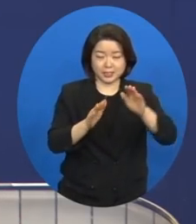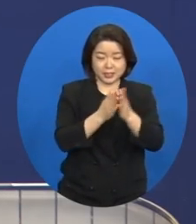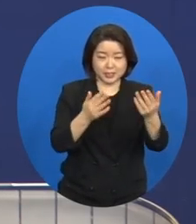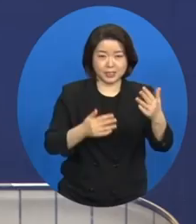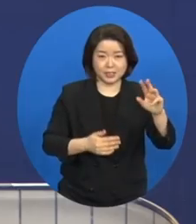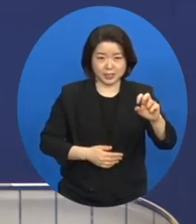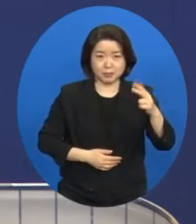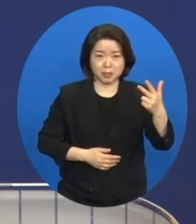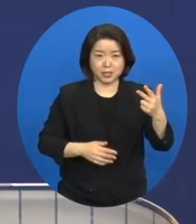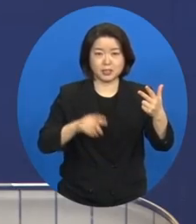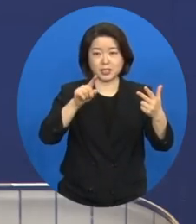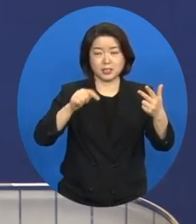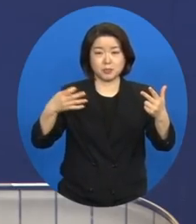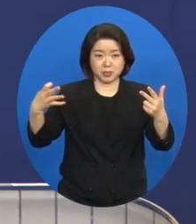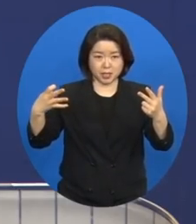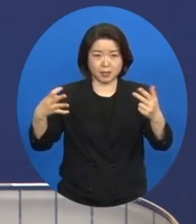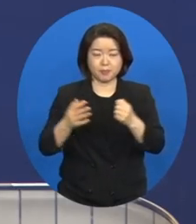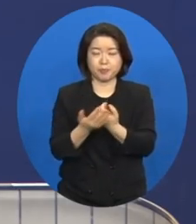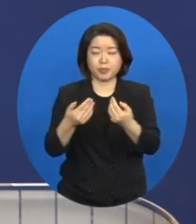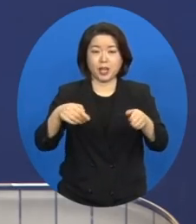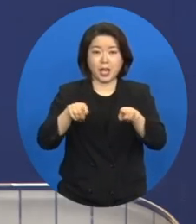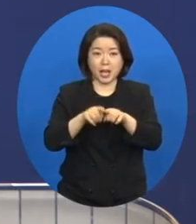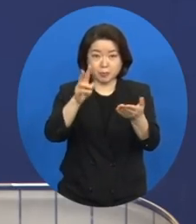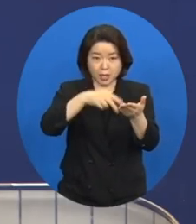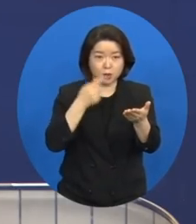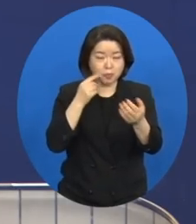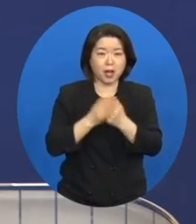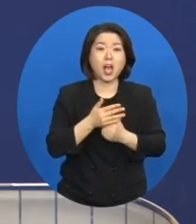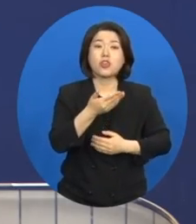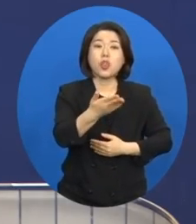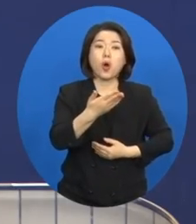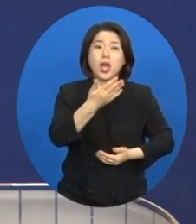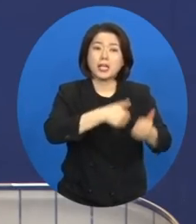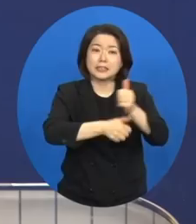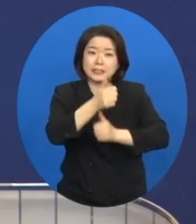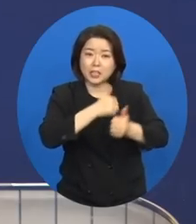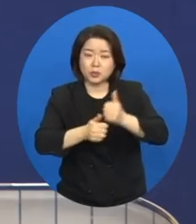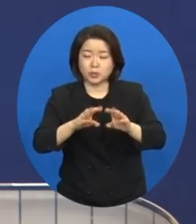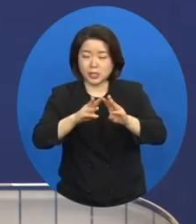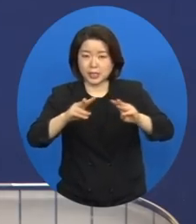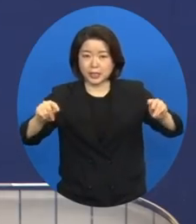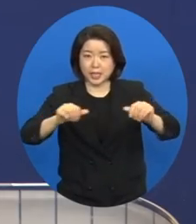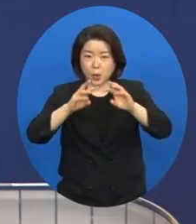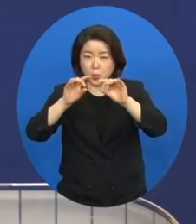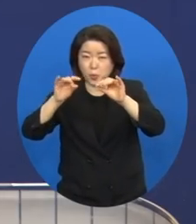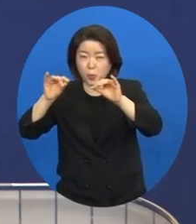말씀에 이런 약속의 말씀을 주십니다. 함께 읽어보겠습니다. 시작. 너의 자손이